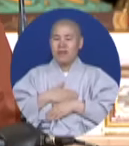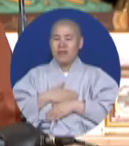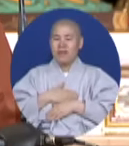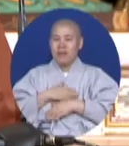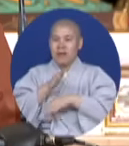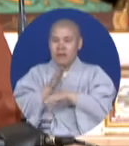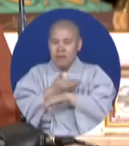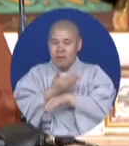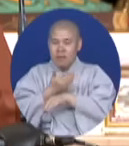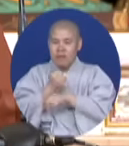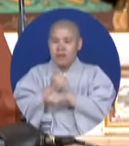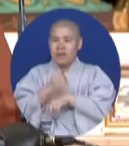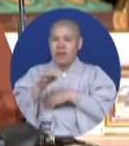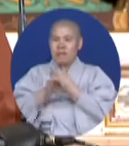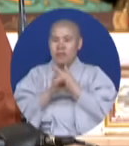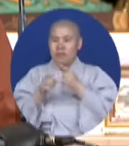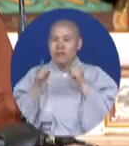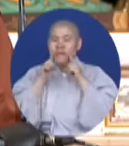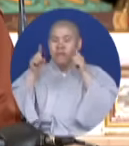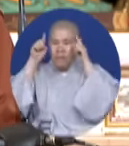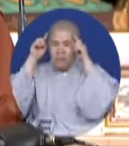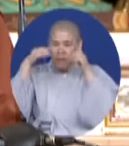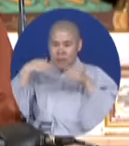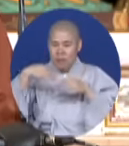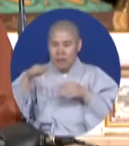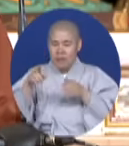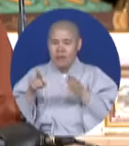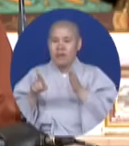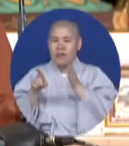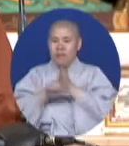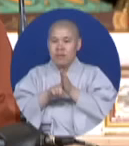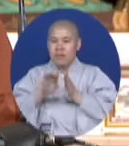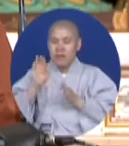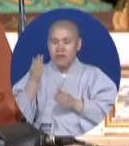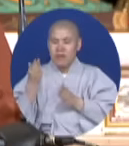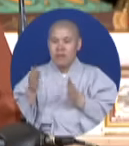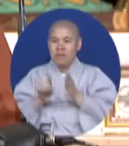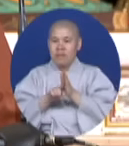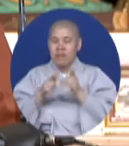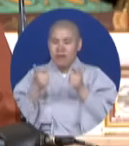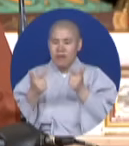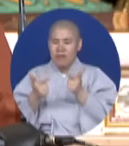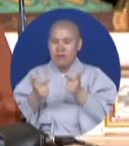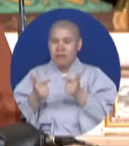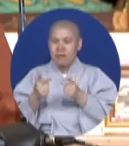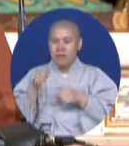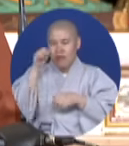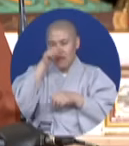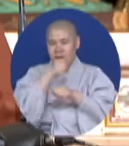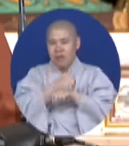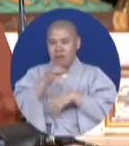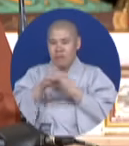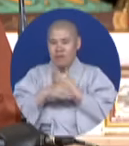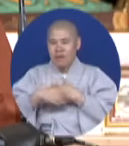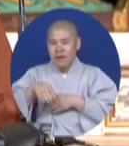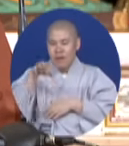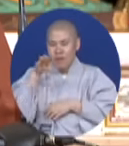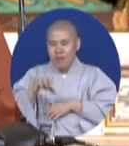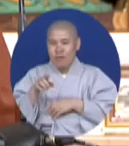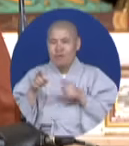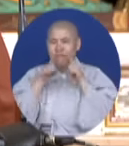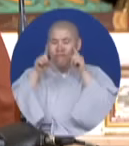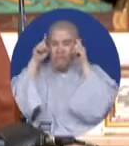잘못하면 지옥 가는구나. 이거 안 믿고 그냥 대충대충 하면 갈 곳은 지옥밖에 없습니다. 그러니까